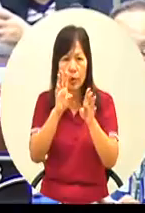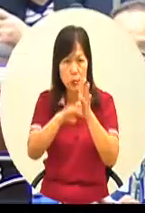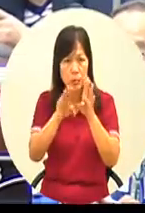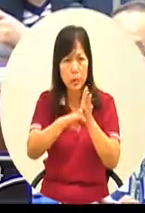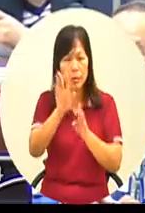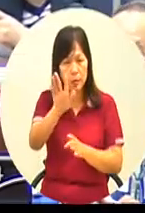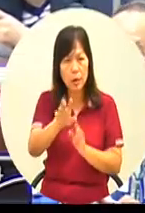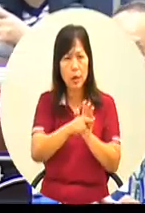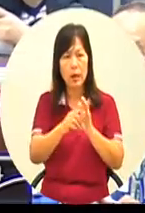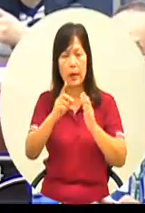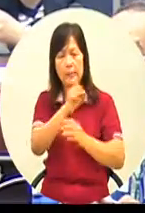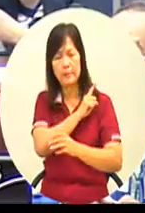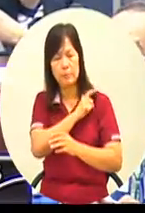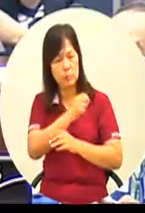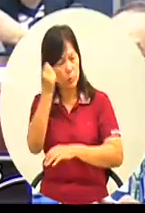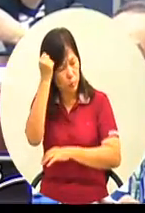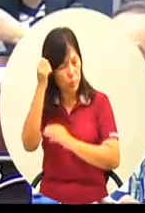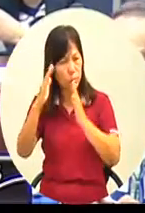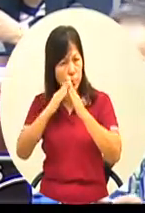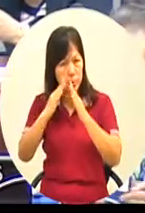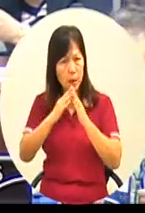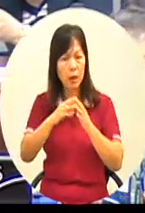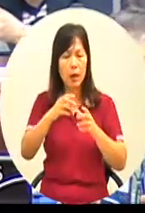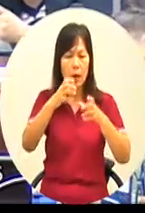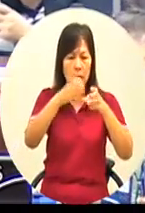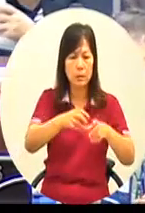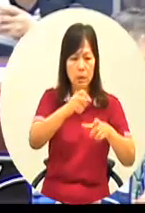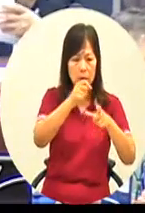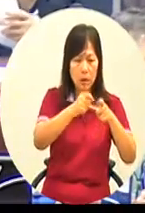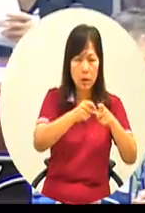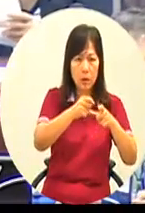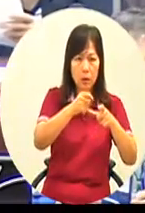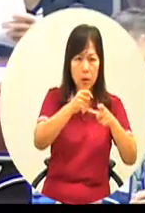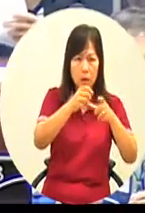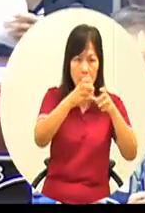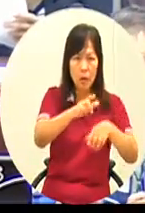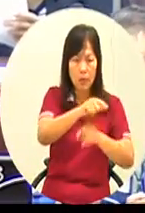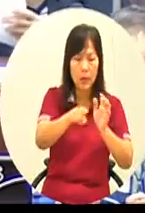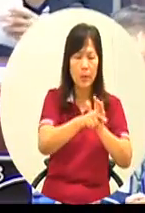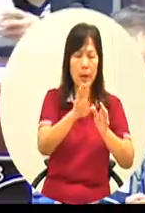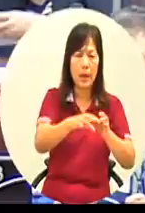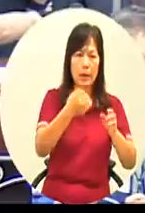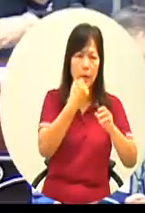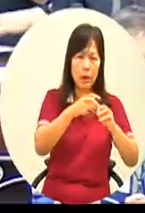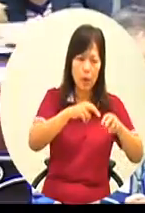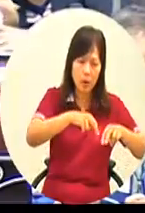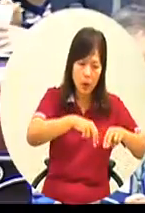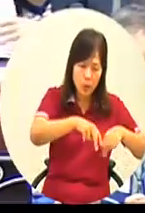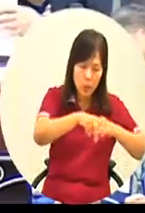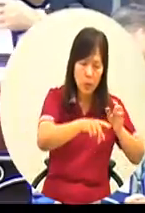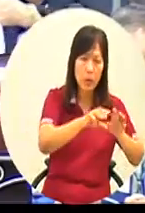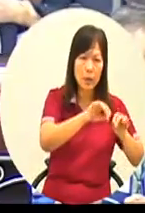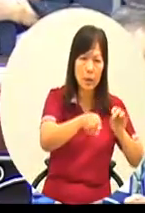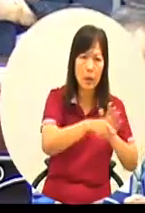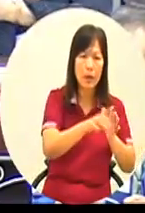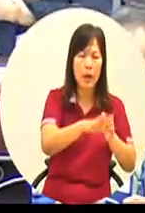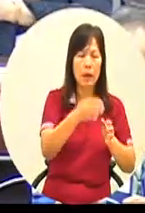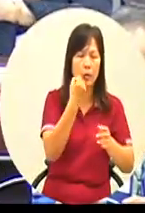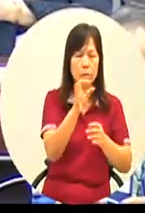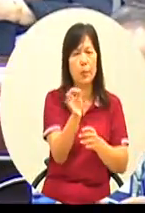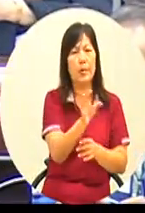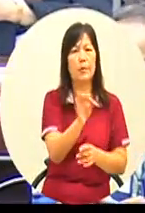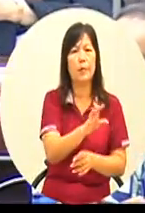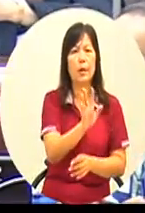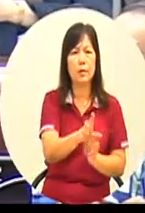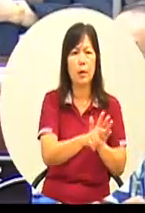包括自用住宅，还有公共设施保留地，哈，事业用地。还有两种是免征的，啊，包